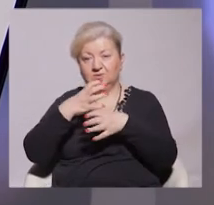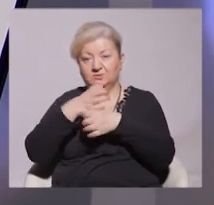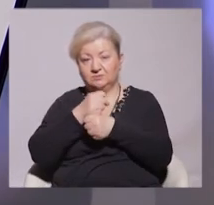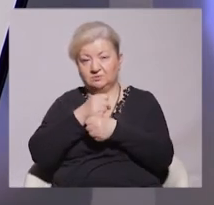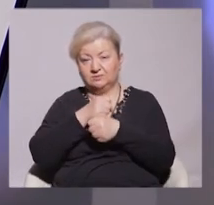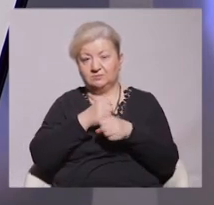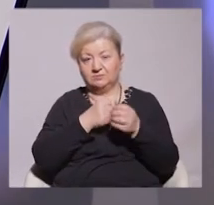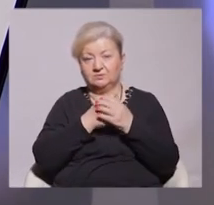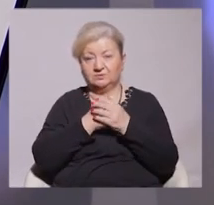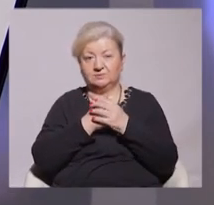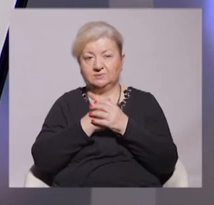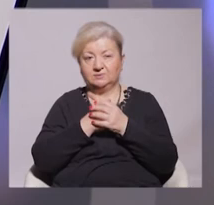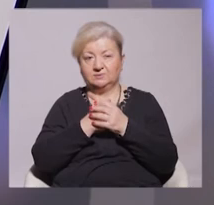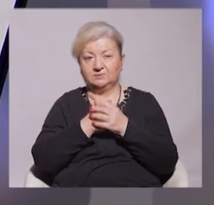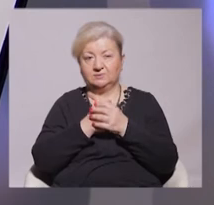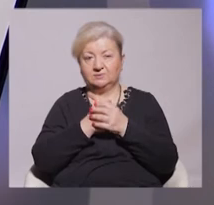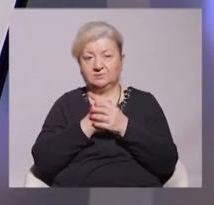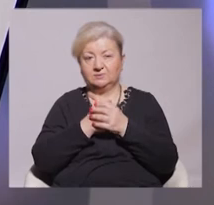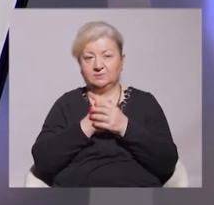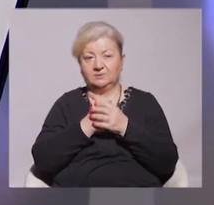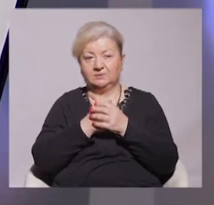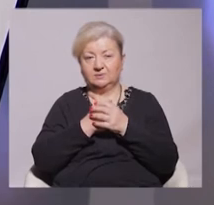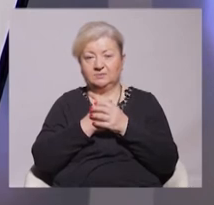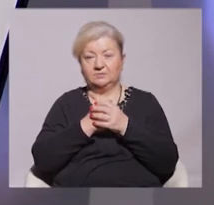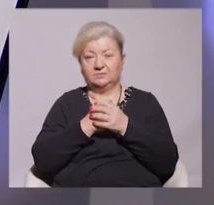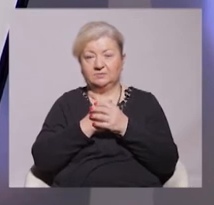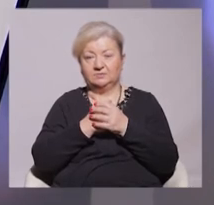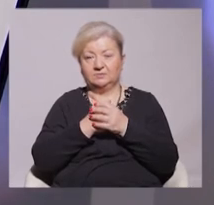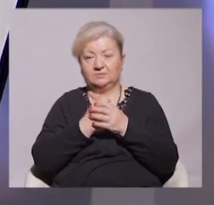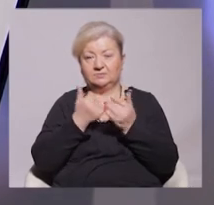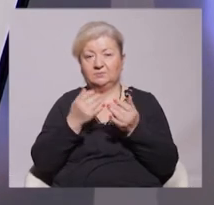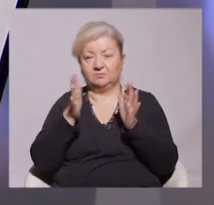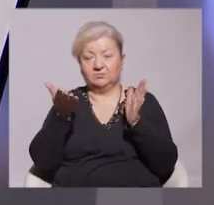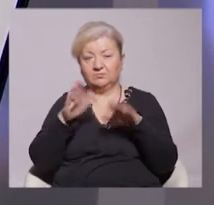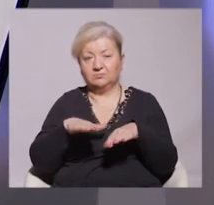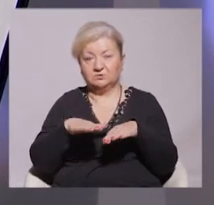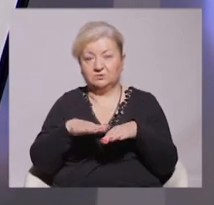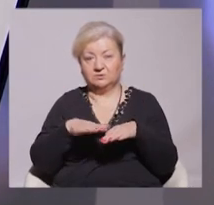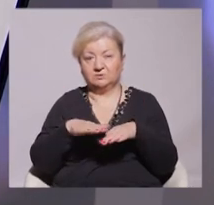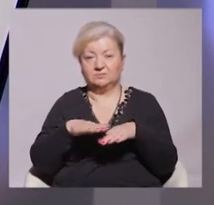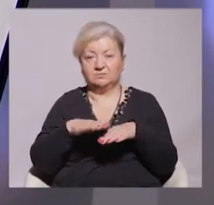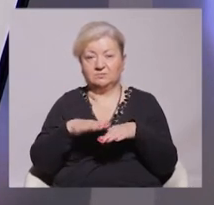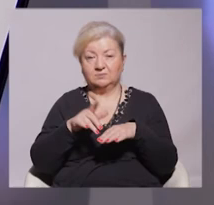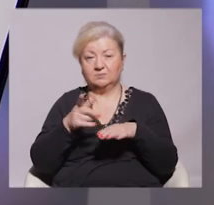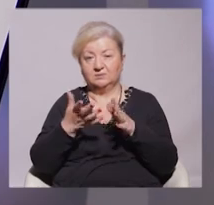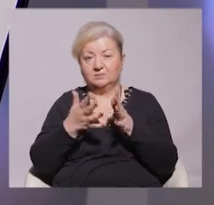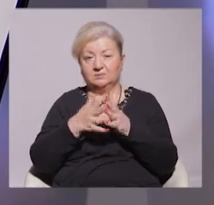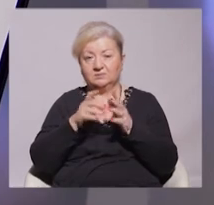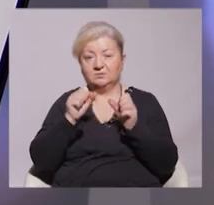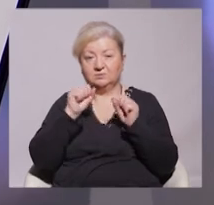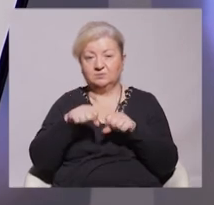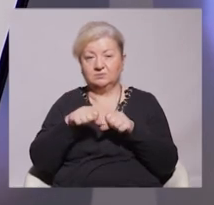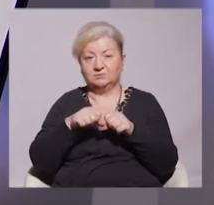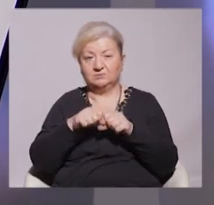შევკვეცოთ 10-ის მესამე ხარისხი, რადგან ყველგან არის და ჩვენ გვრჩება პრინციპში